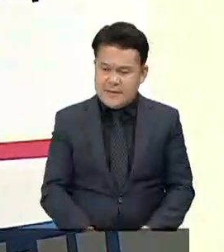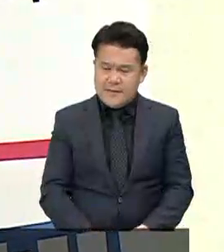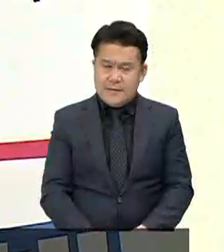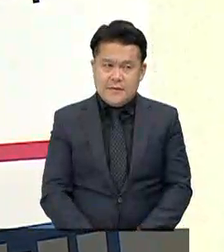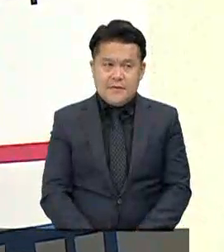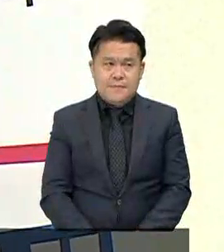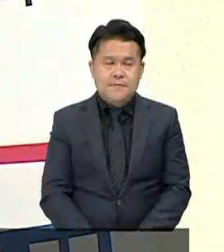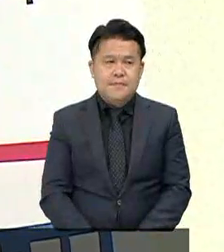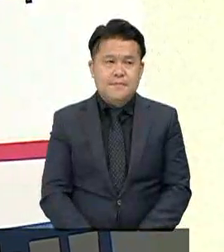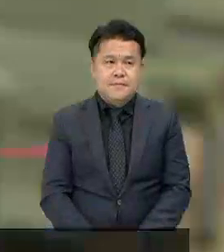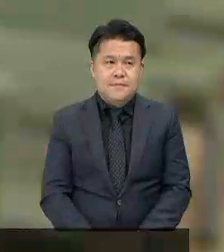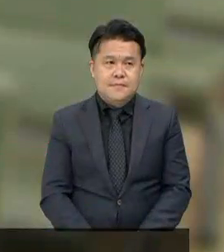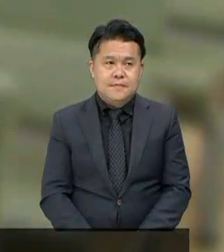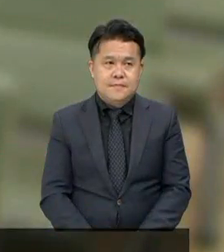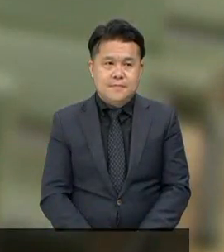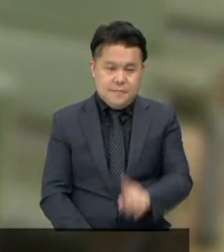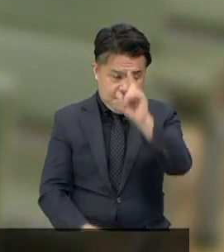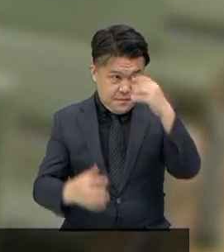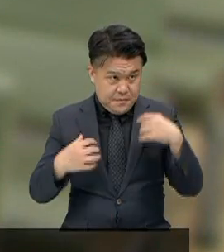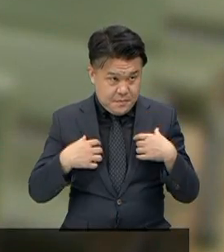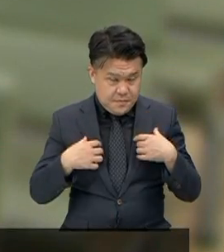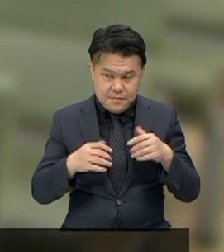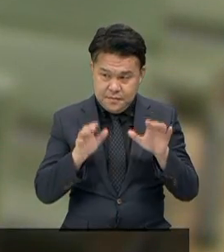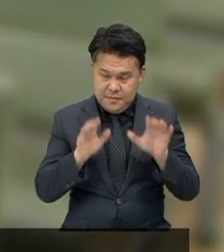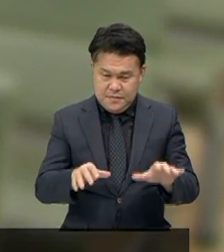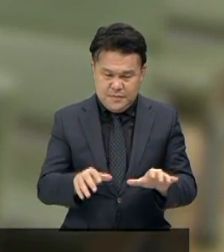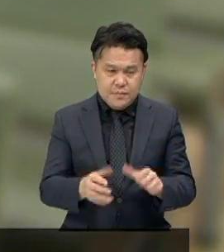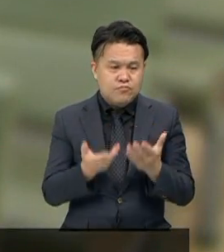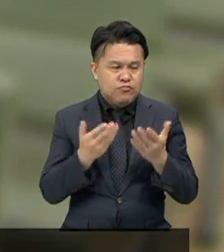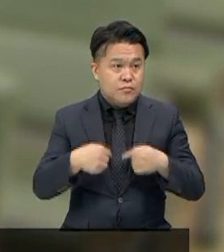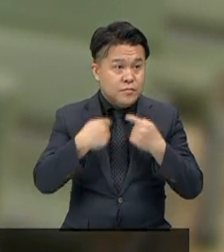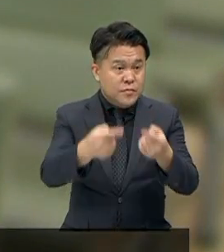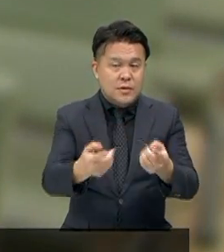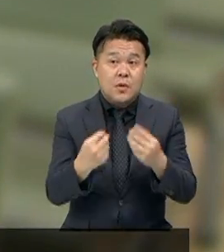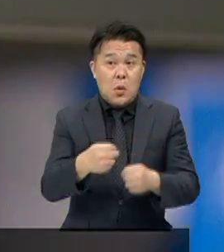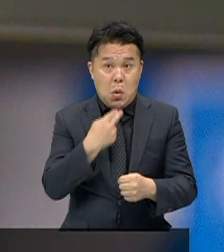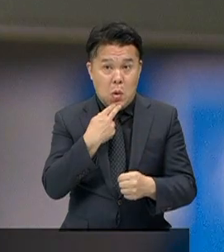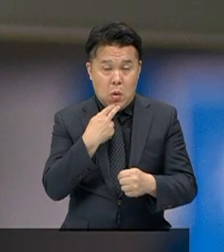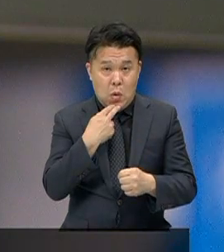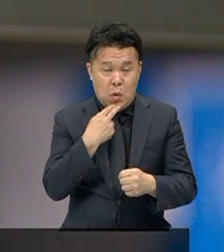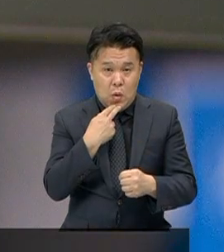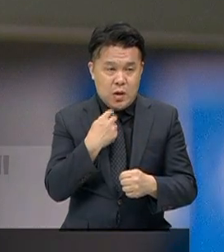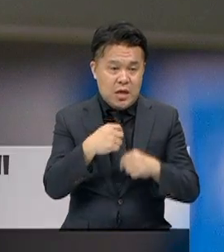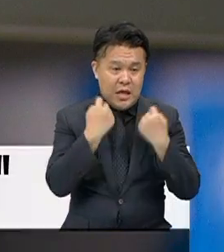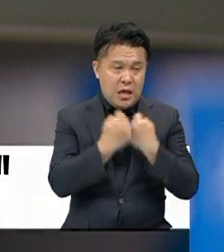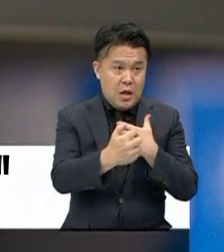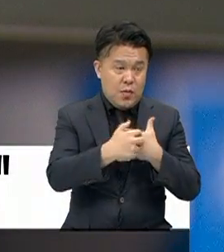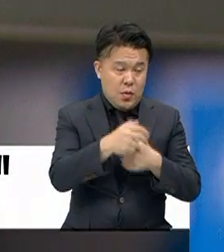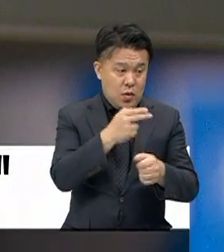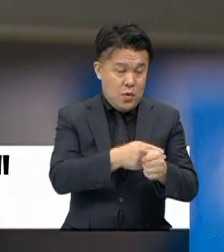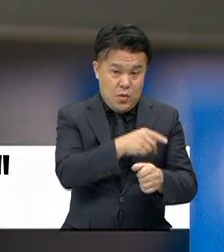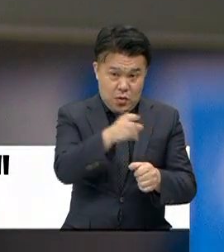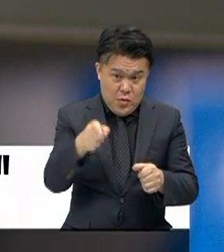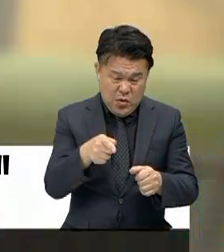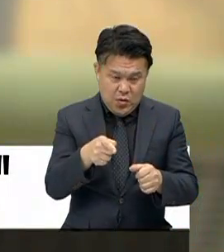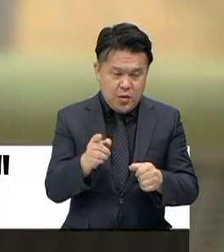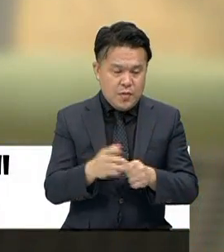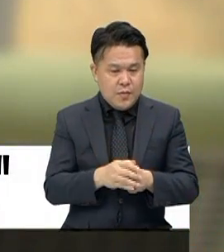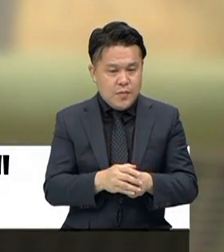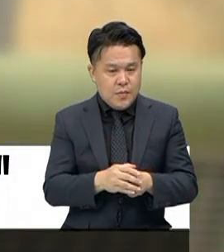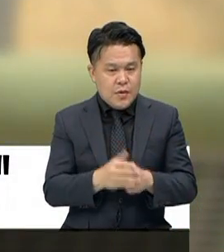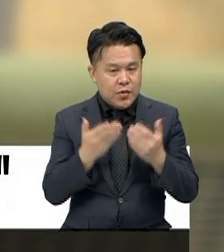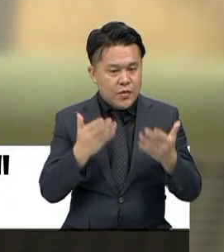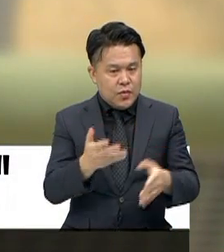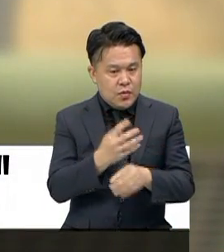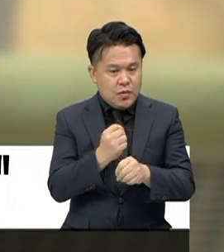밝혔습니다. 정부는 현재는 휴진 참여율이 높지 않은 개원의에 대해선 휴진율이 일정 수준